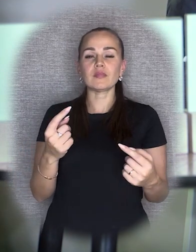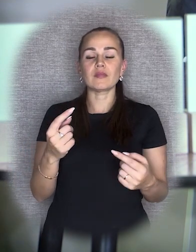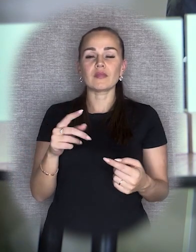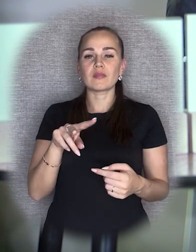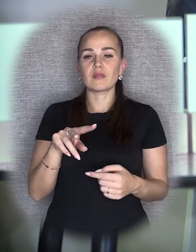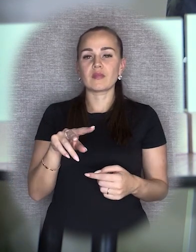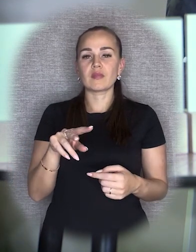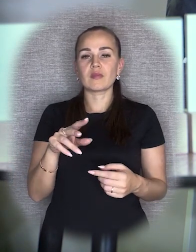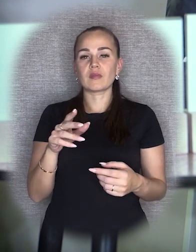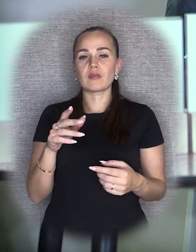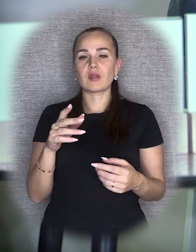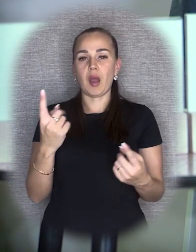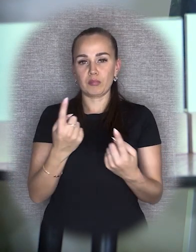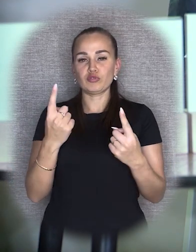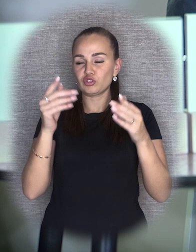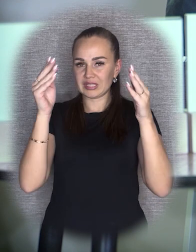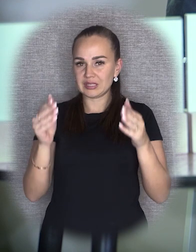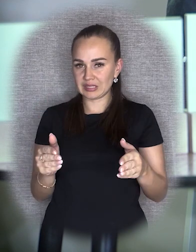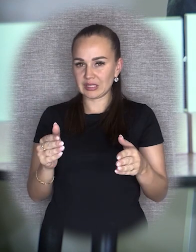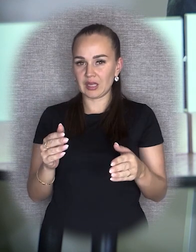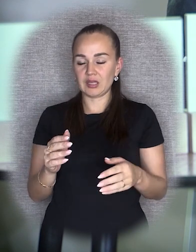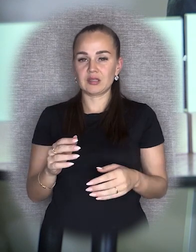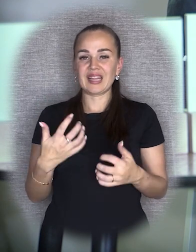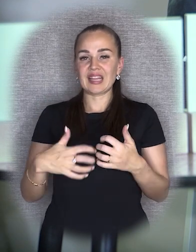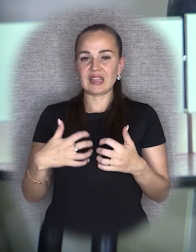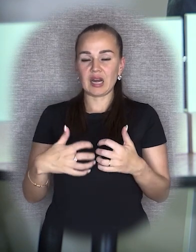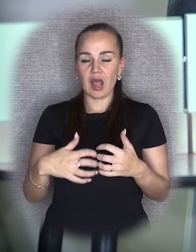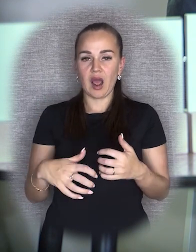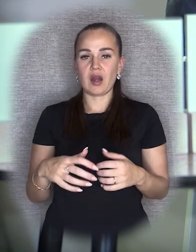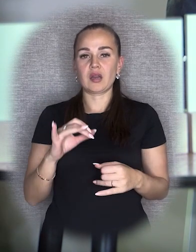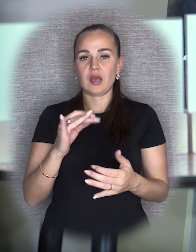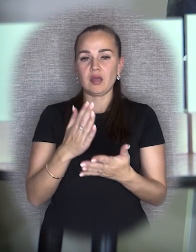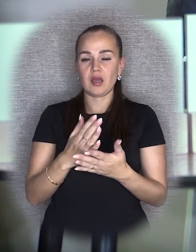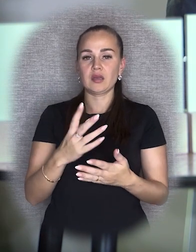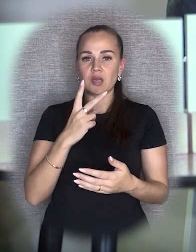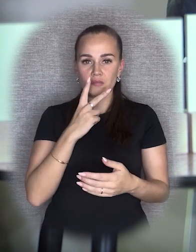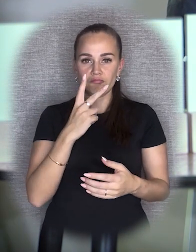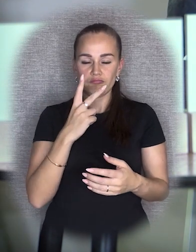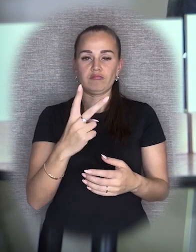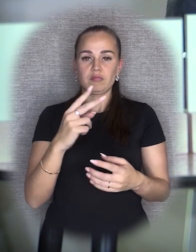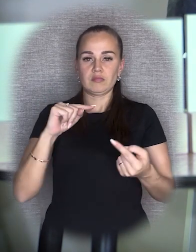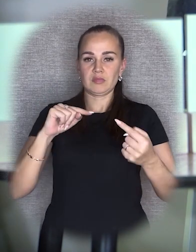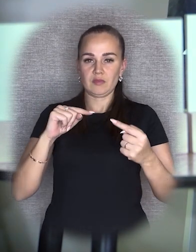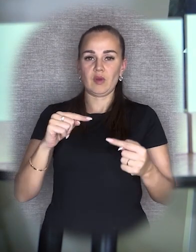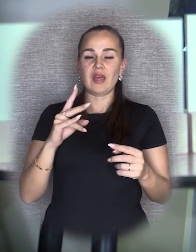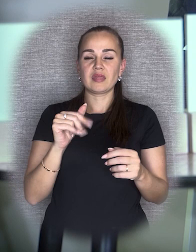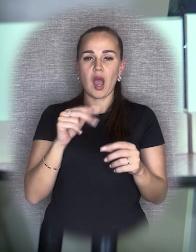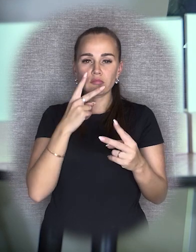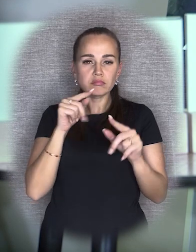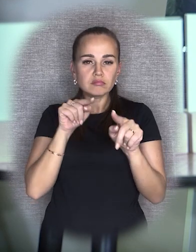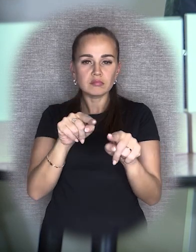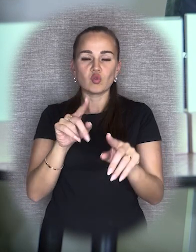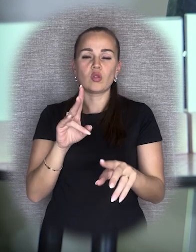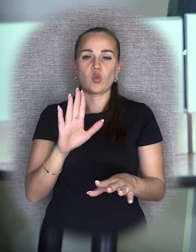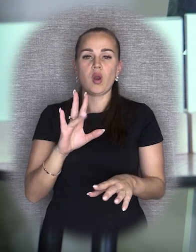мягких драпировок, складок, он создает, безусловно, такую концентрацию внимания на объектах искусства.